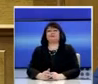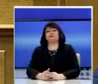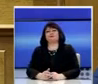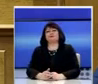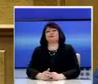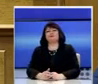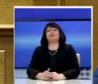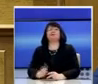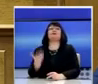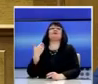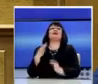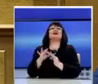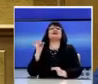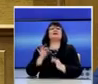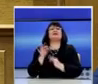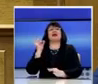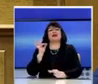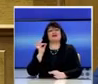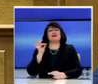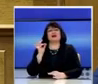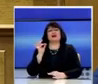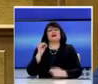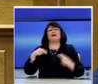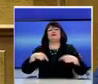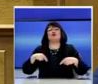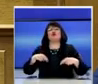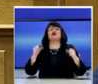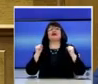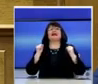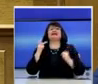Το Σεπτέμβρη, ο κύριος Κικίλιας